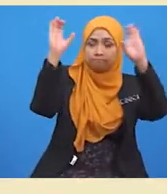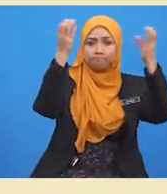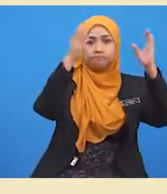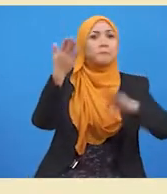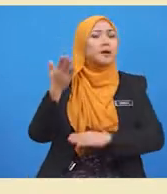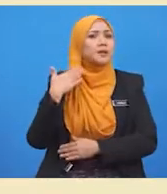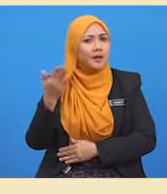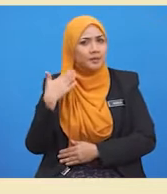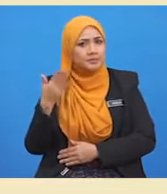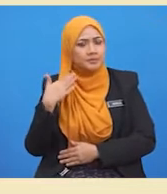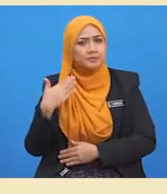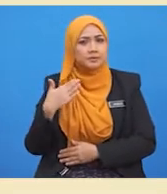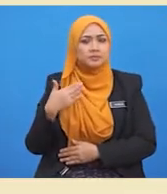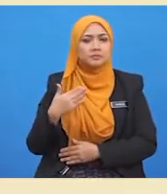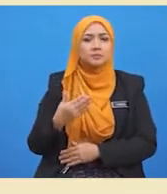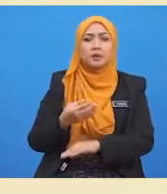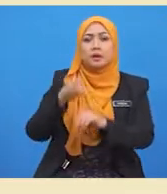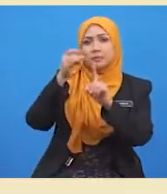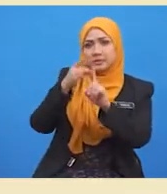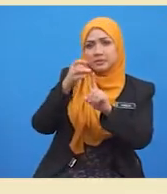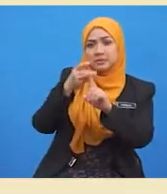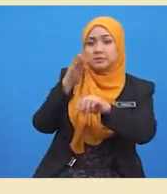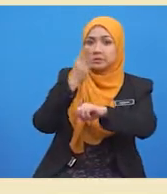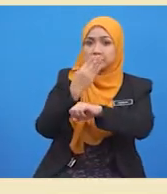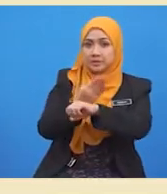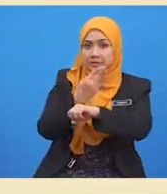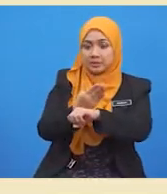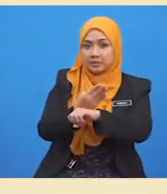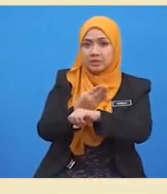perhatikan hebat elektrik ini